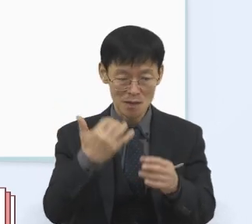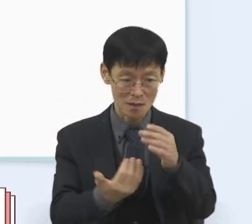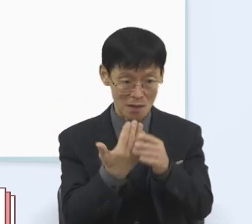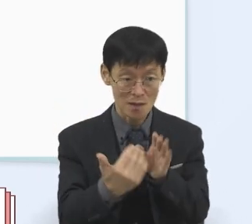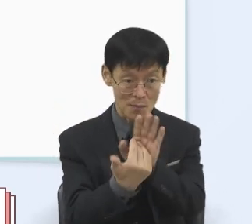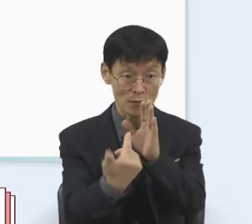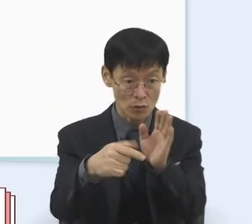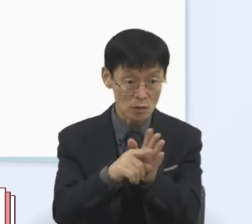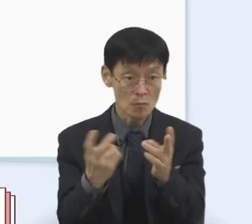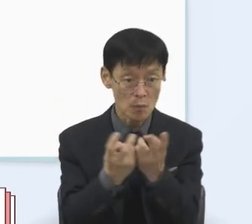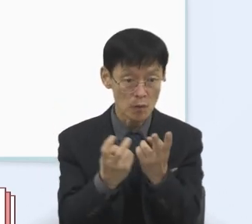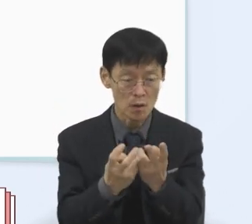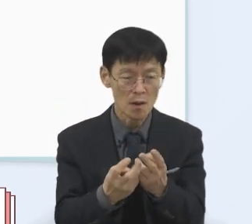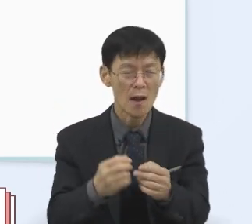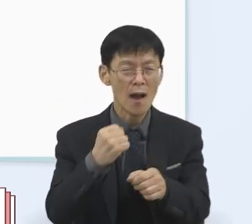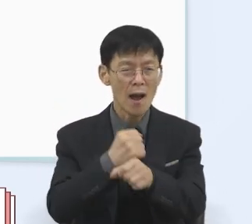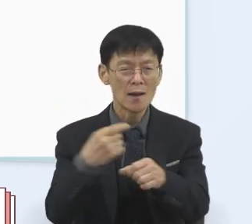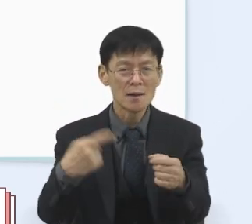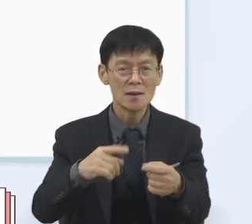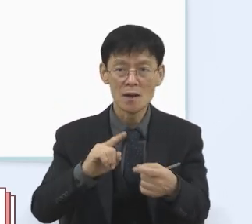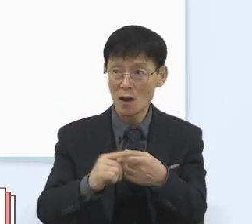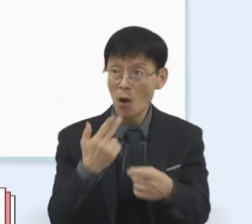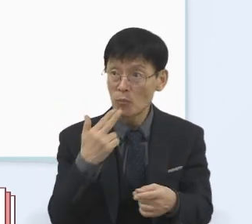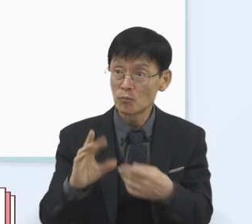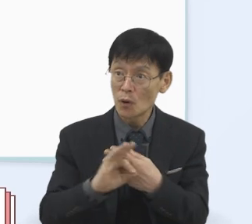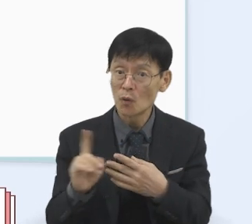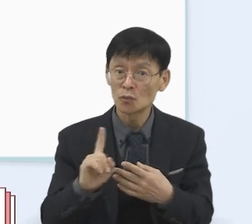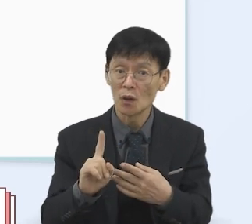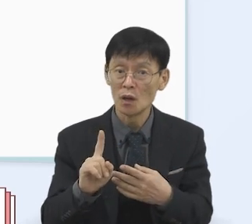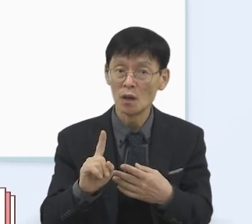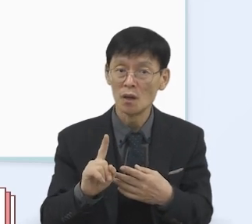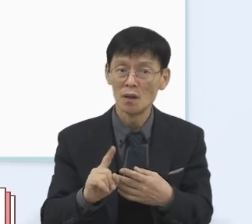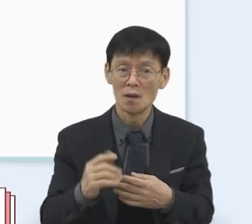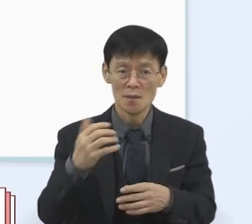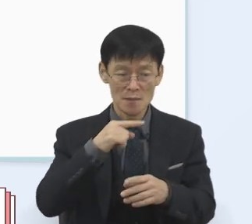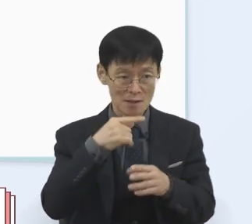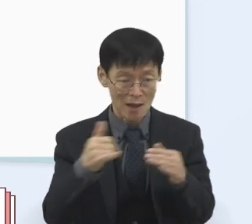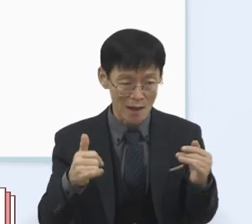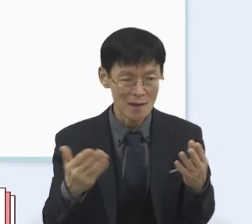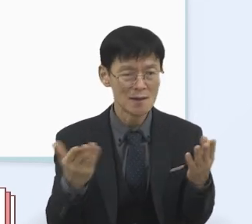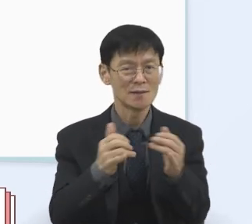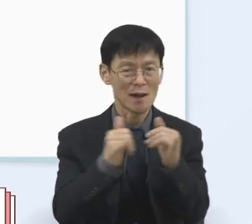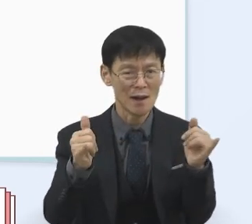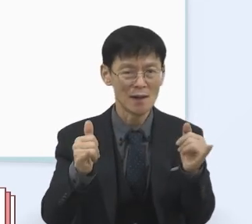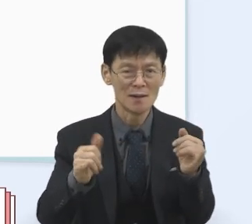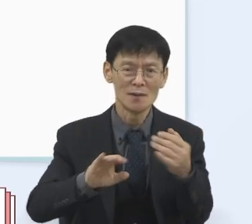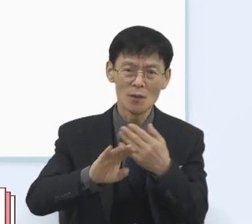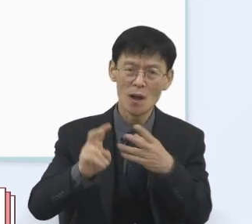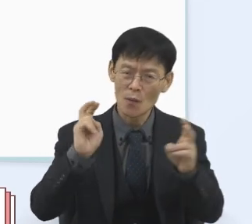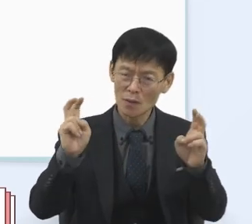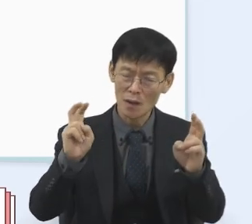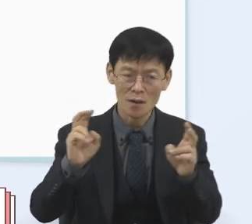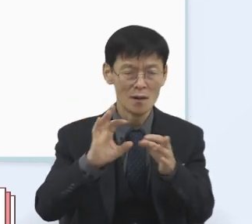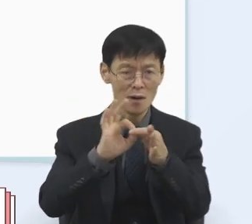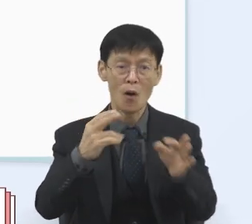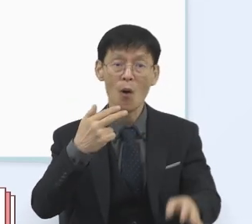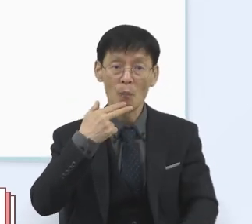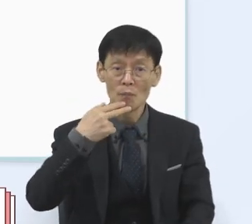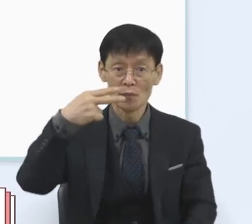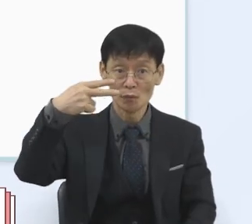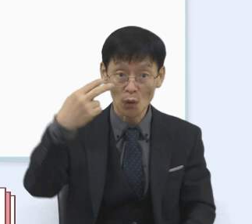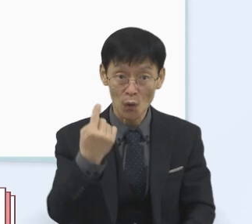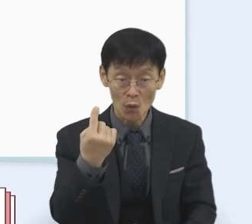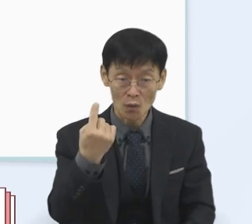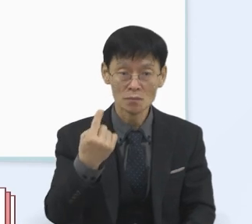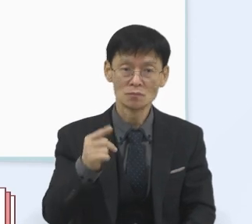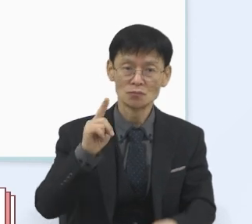성희롱 예방을 위해 꼭 해야 할 일을 하지 않으면 성희롱 피해자, 근로자, 그 밖에 회사와